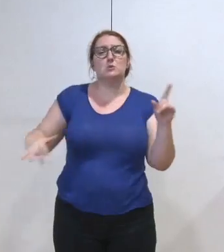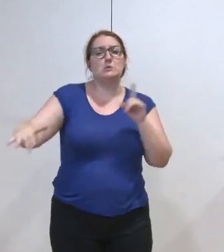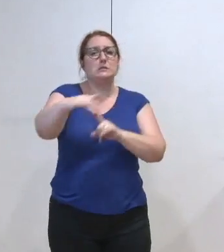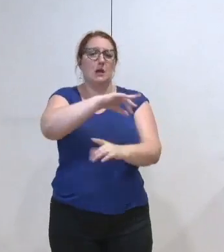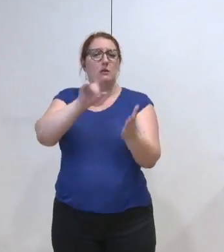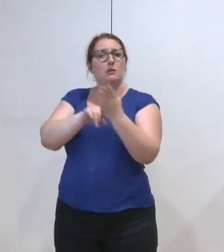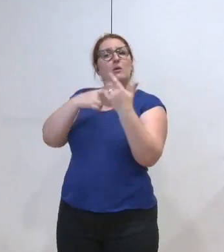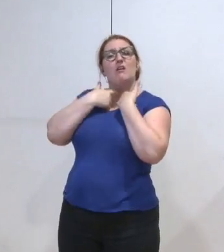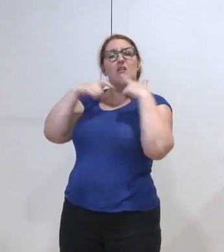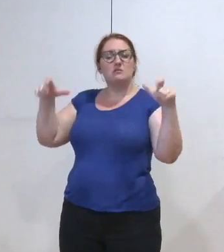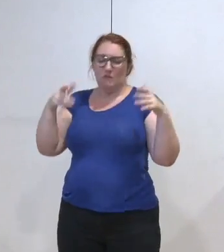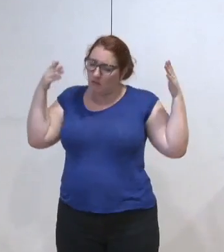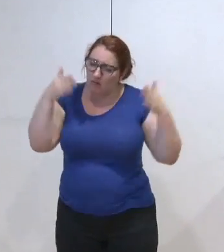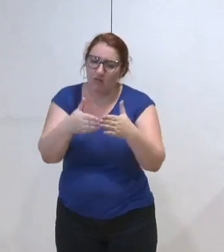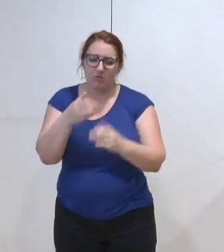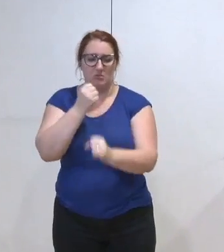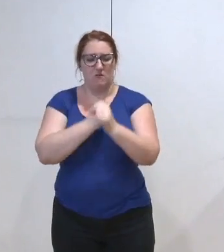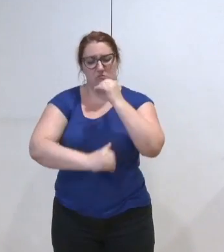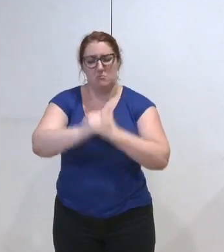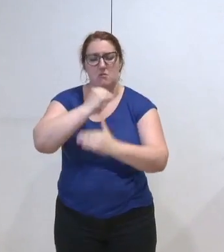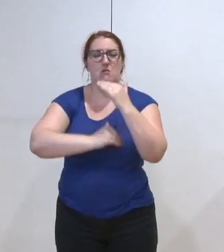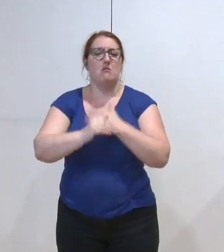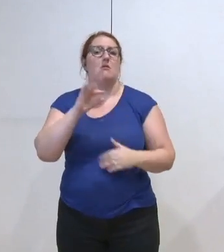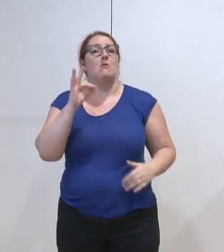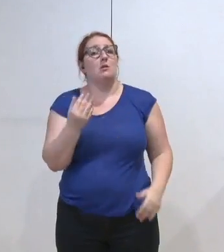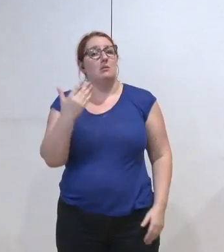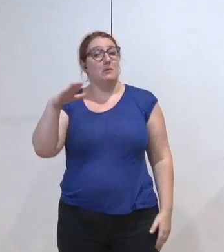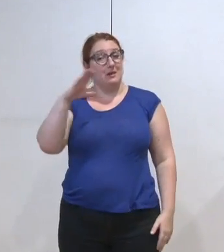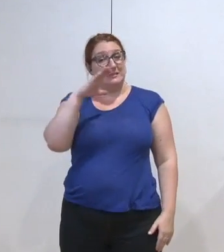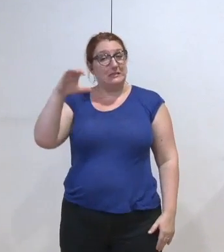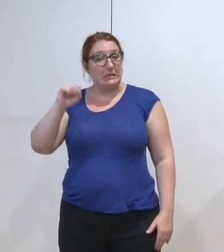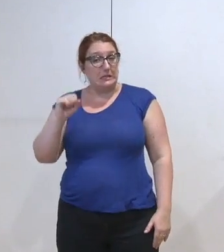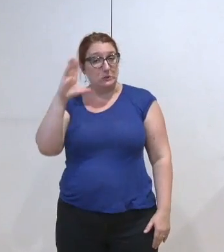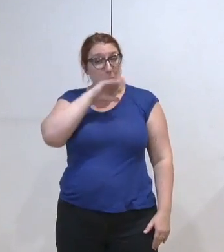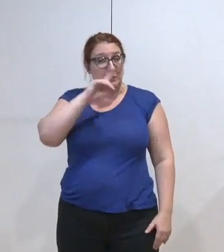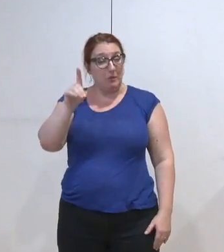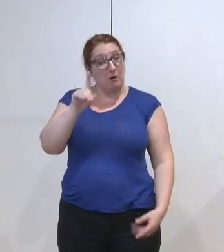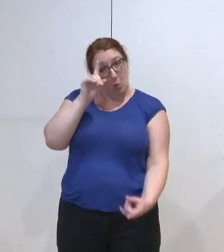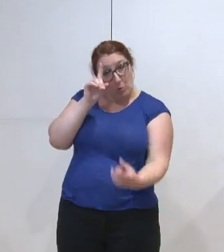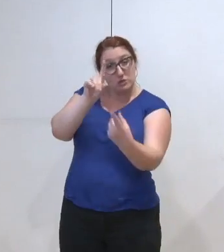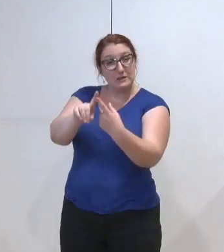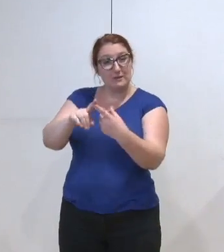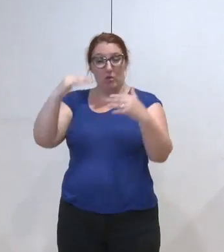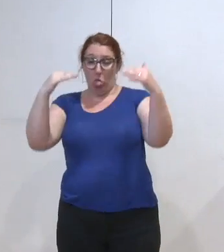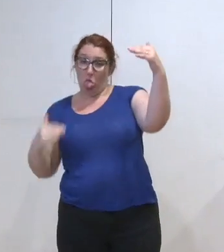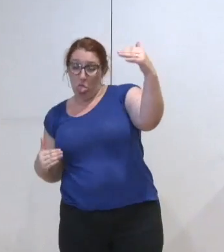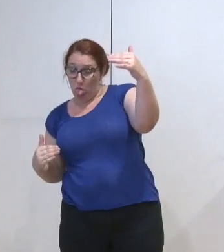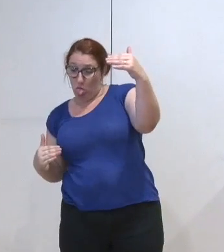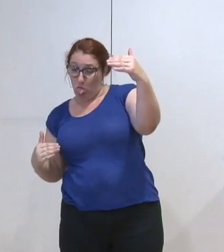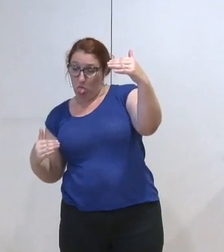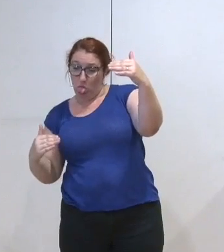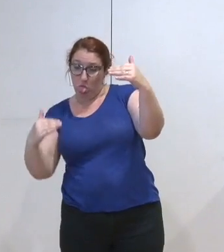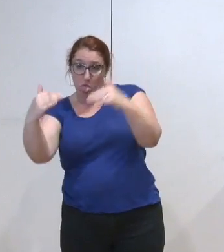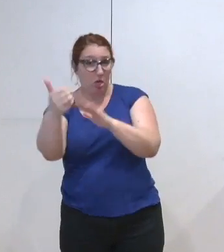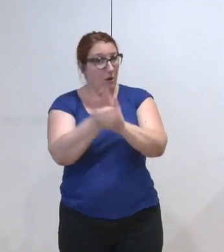axe de votre plan le CCAS je le rappelle n'est pas fait pour lutter contre les égalité mais bien pour